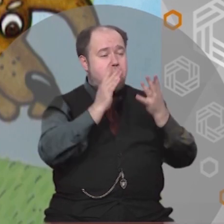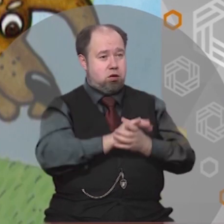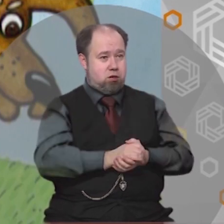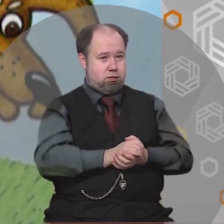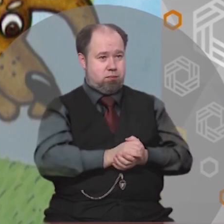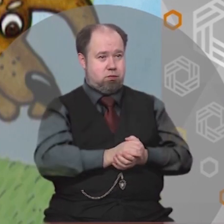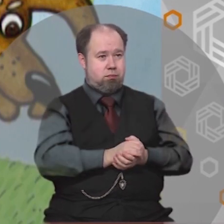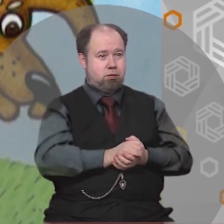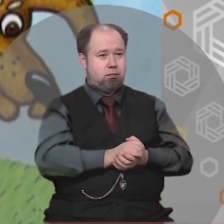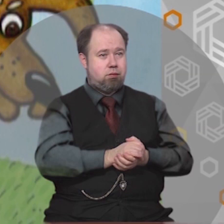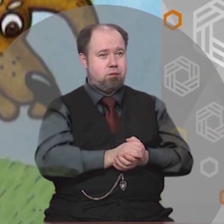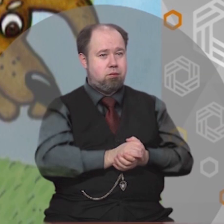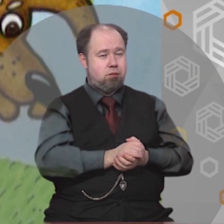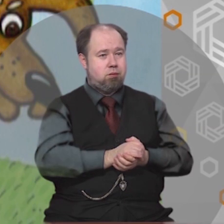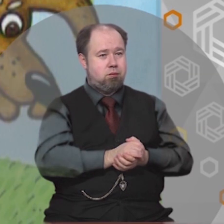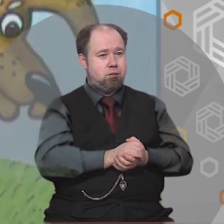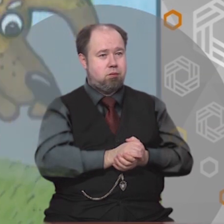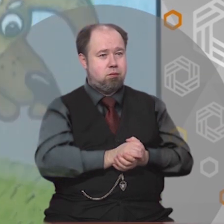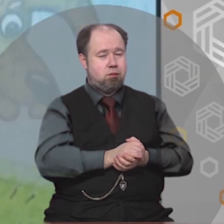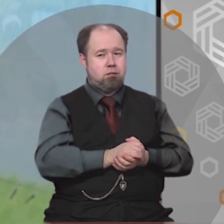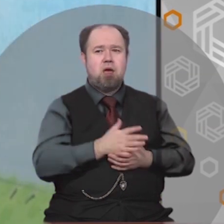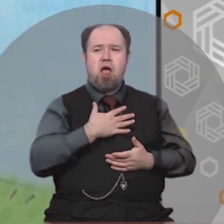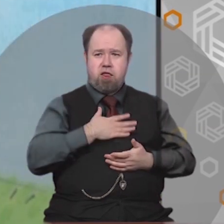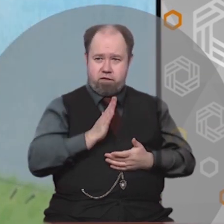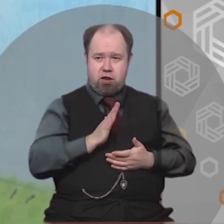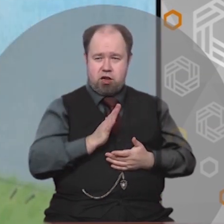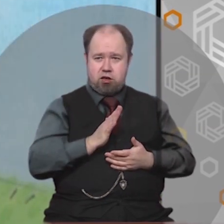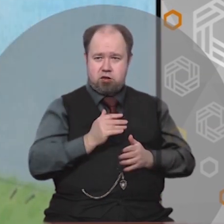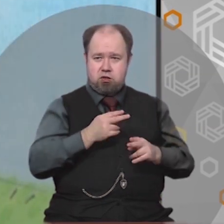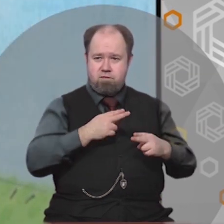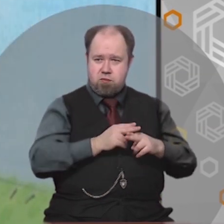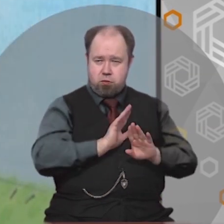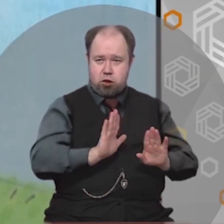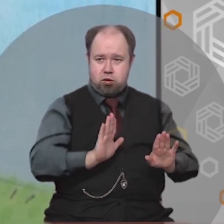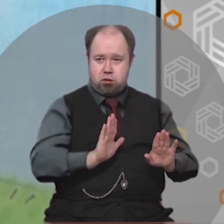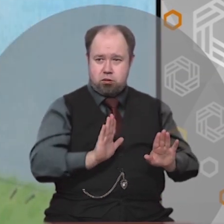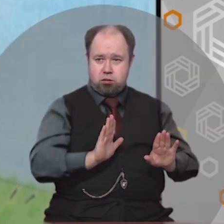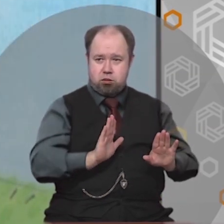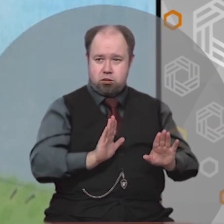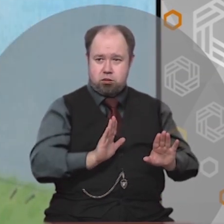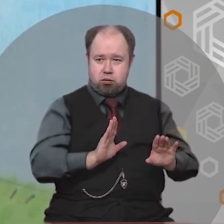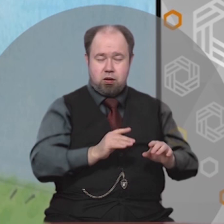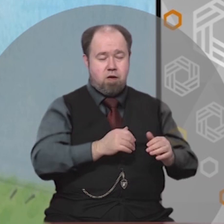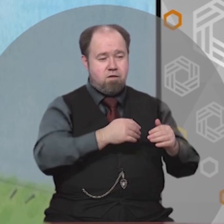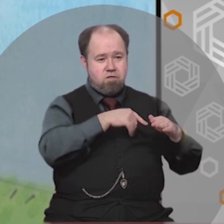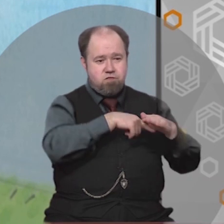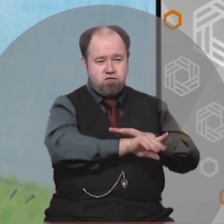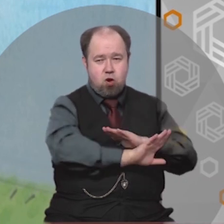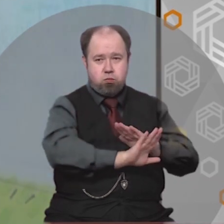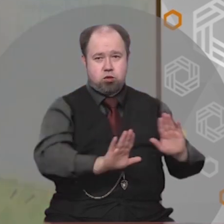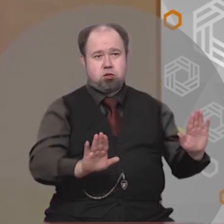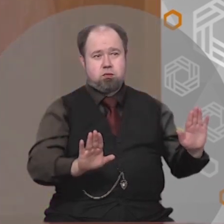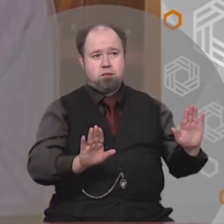пахнет. Бе-бе-бе». «Вау! Не волнуйтесь и не путайтесь под ногами. Никуда оно от нас не уйдет.